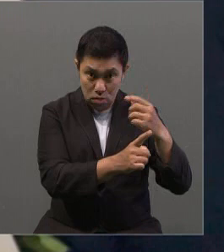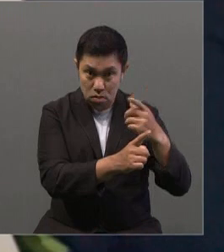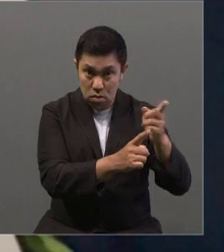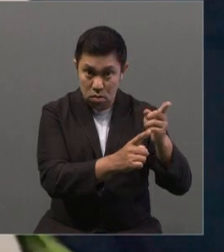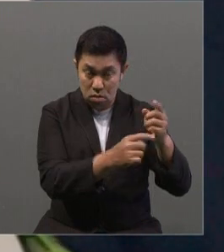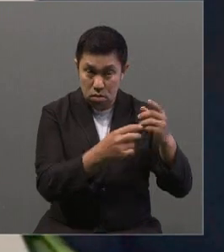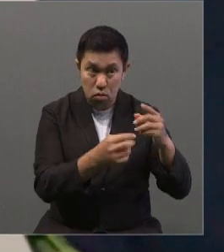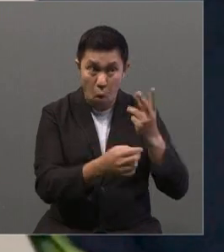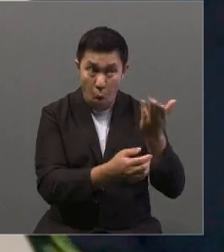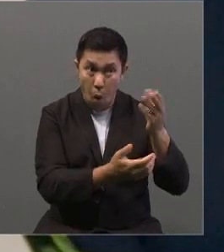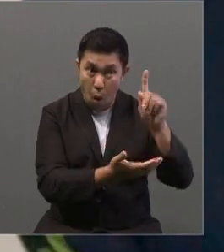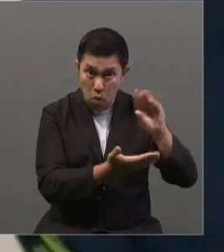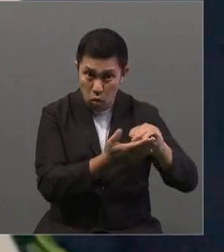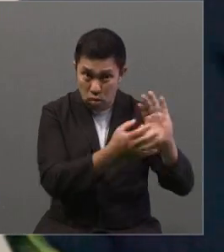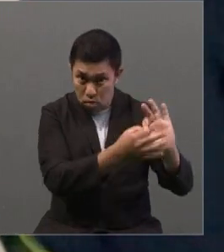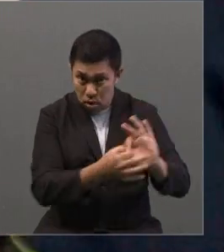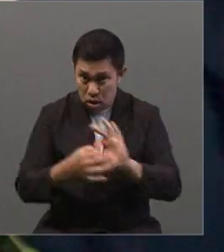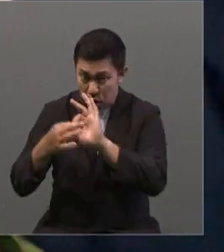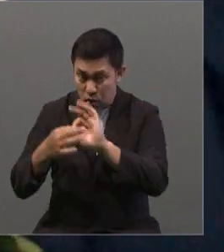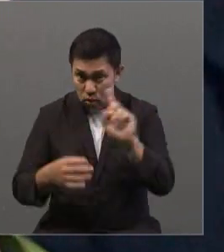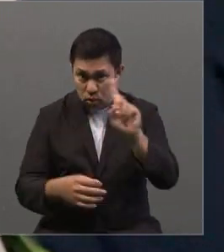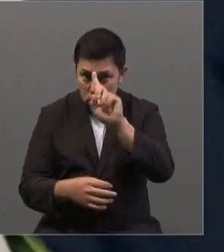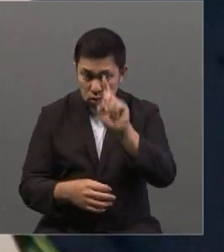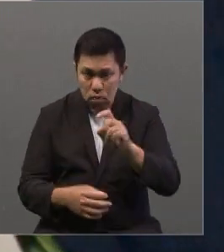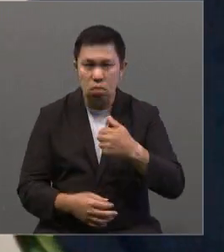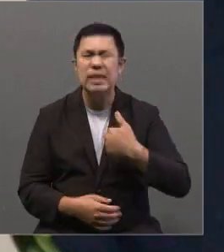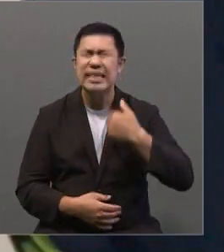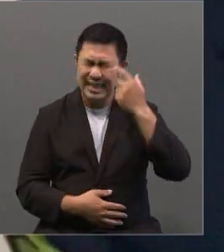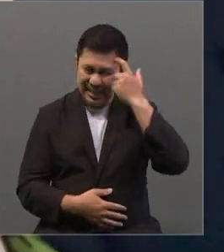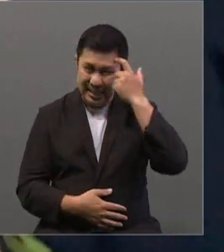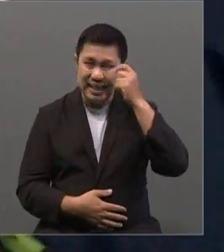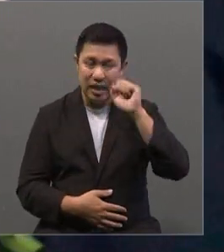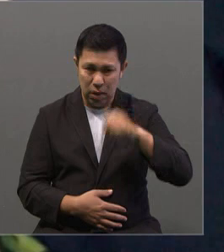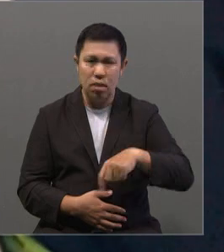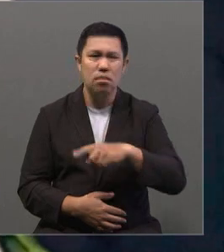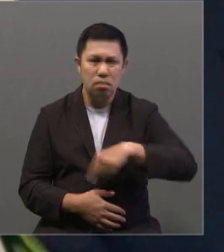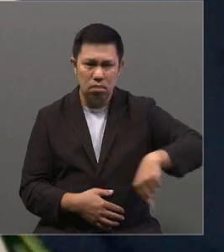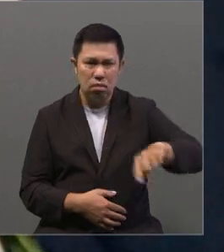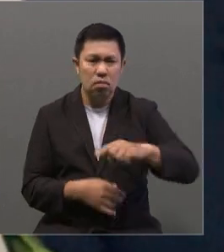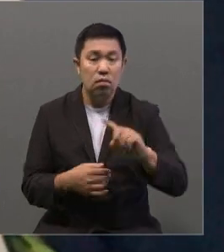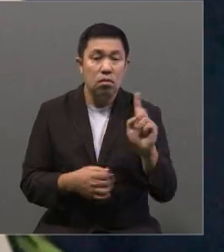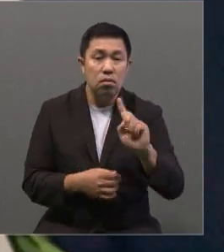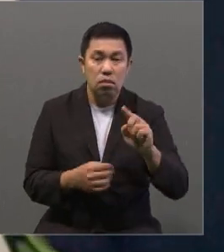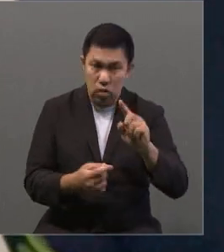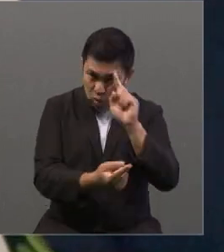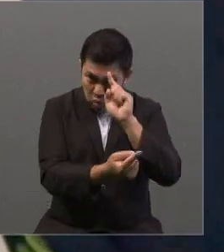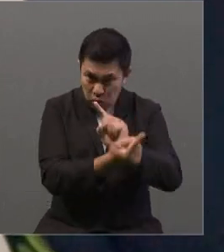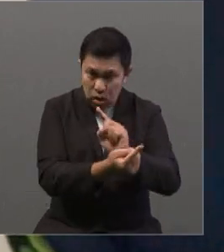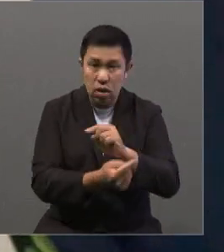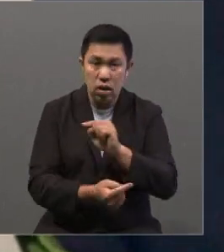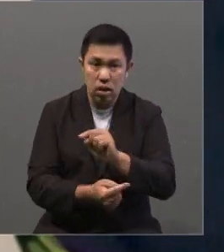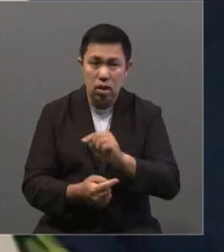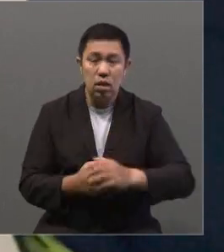จากเขาด้วยไหมเพราะมันน่าจะมีความเชื่อมโยงกัน คือเราก็คิดเหมือนกันนะครับทุกคนน่าจะคิดเหมือนกันว่าในเมื่อรู้จักคุณนิโก้ใช่